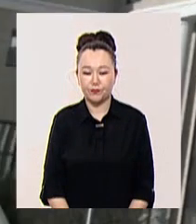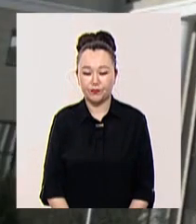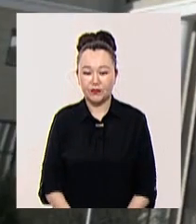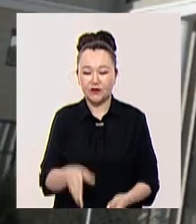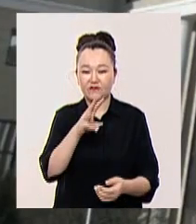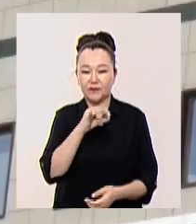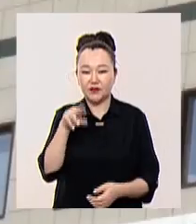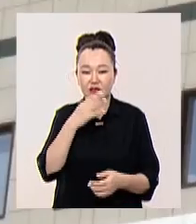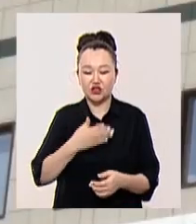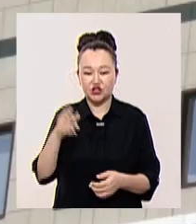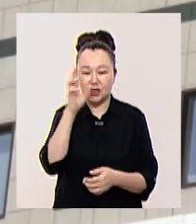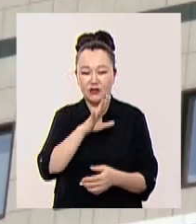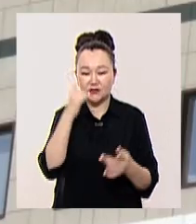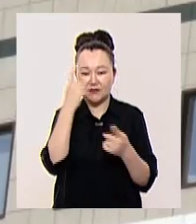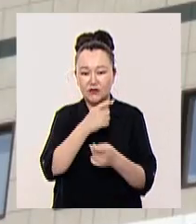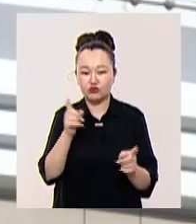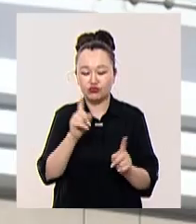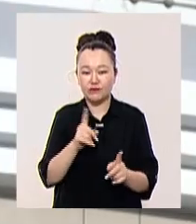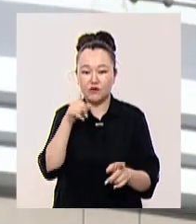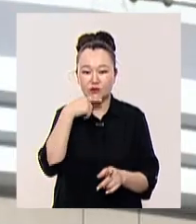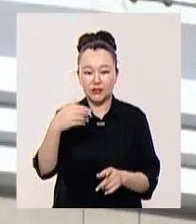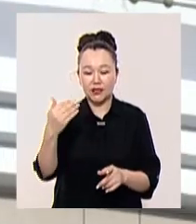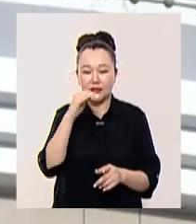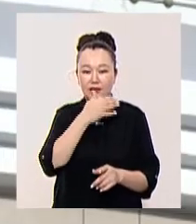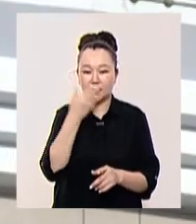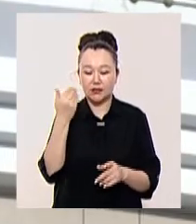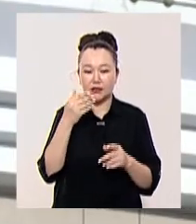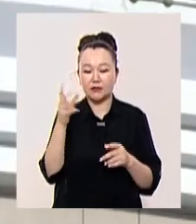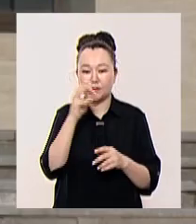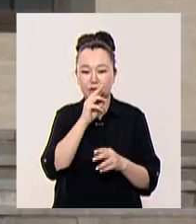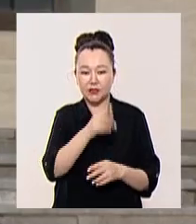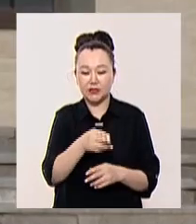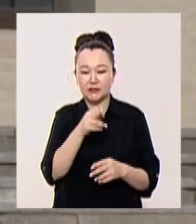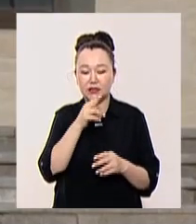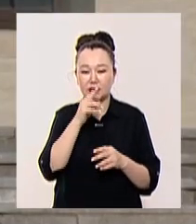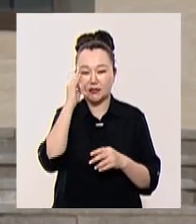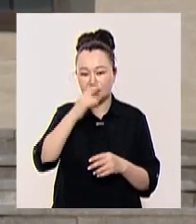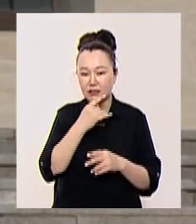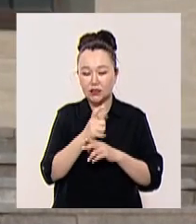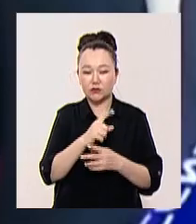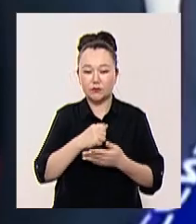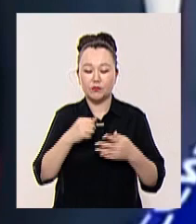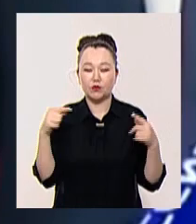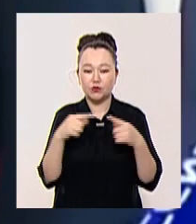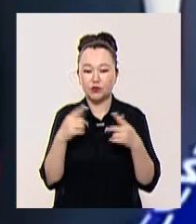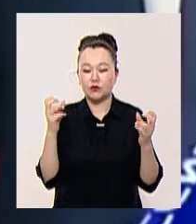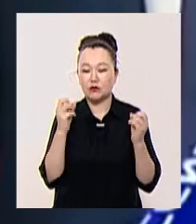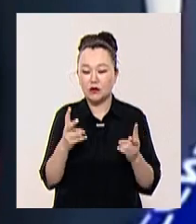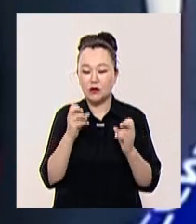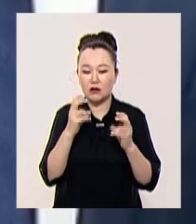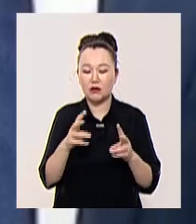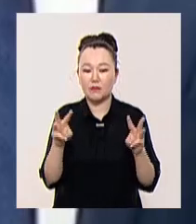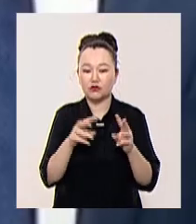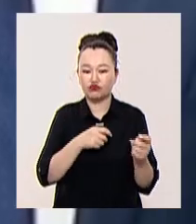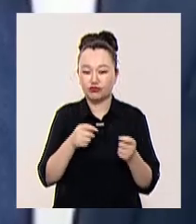В МИД нашей страны заявили, что у России нет территориальных претензий к Казахстану. Чем это подтверждено? Как во